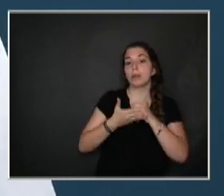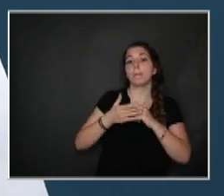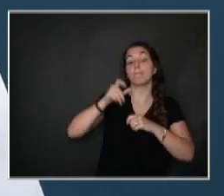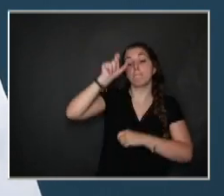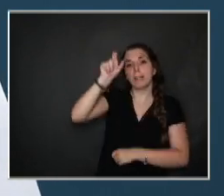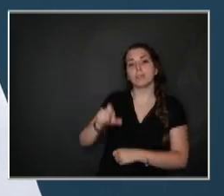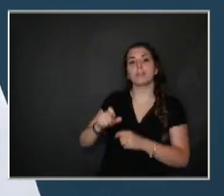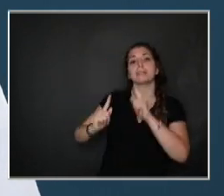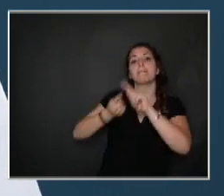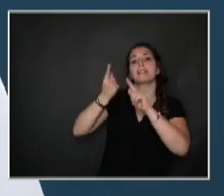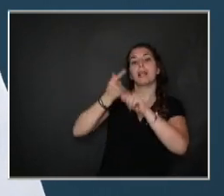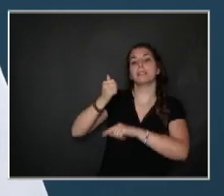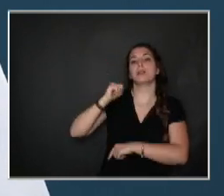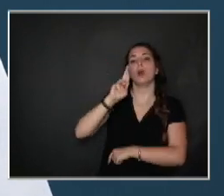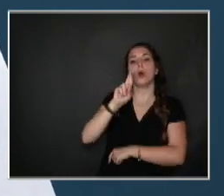rhumatologue.